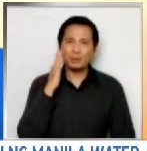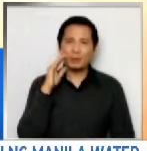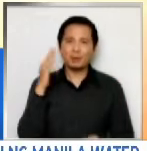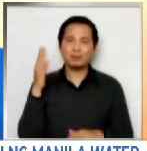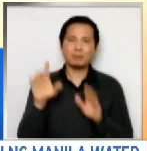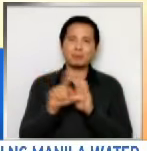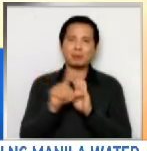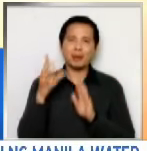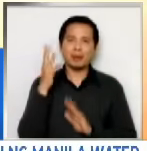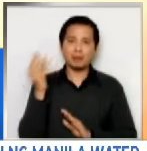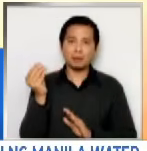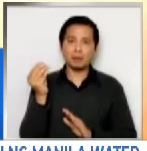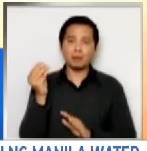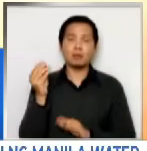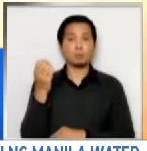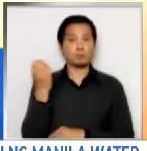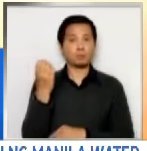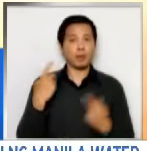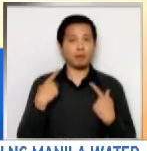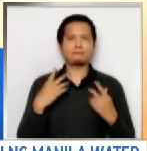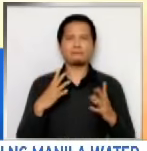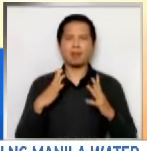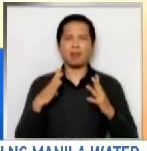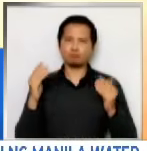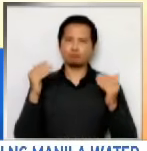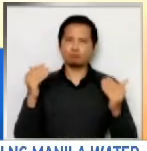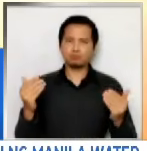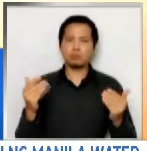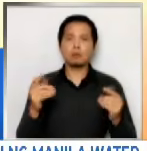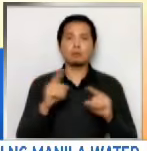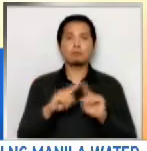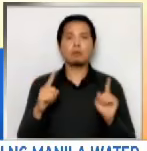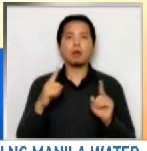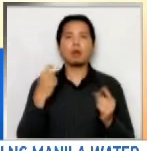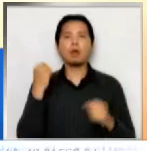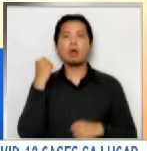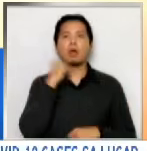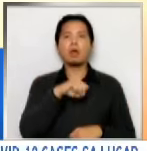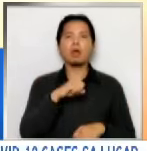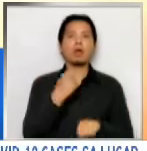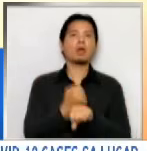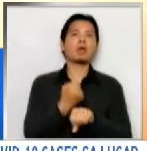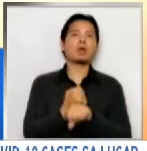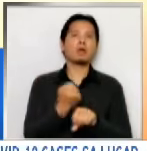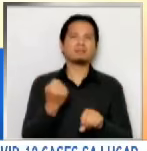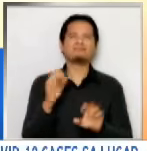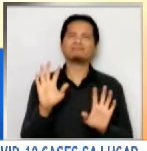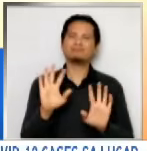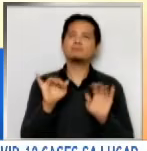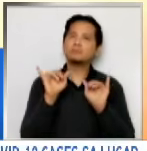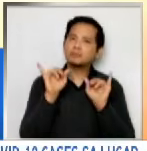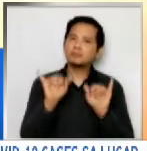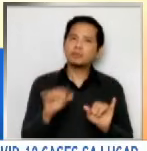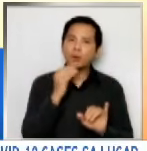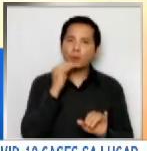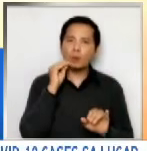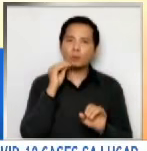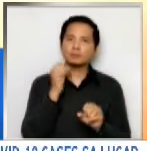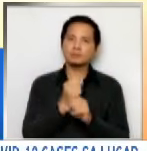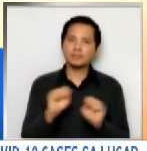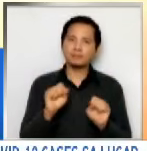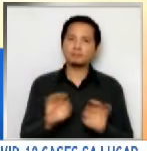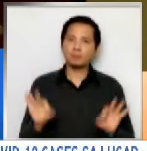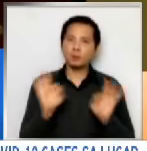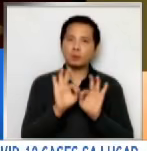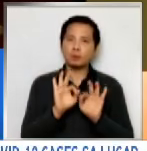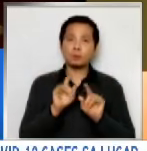an emergency. Wag maging pasaway. Stay home, stay safe. Pero kung meron talagang emergency, ito naman